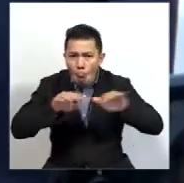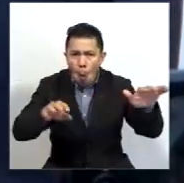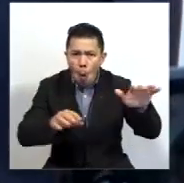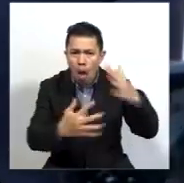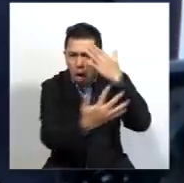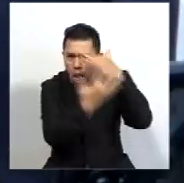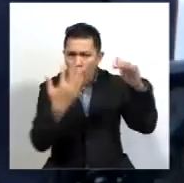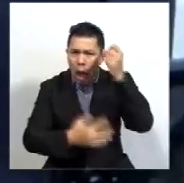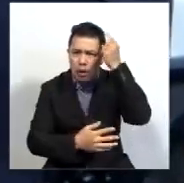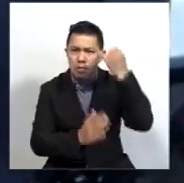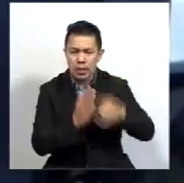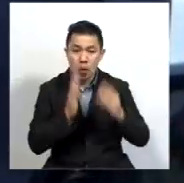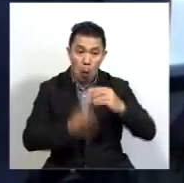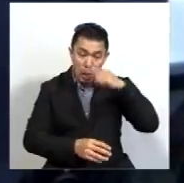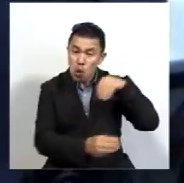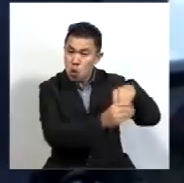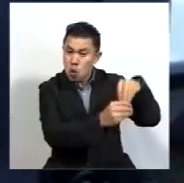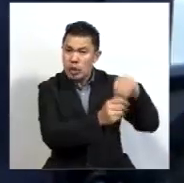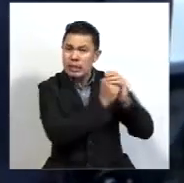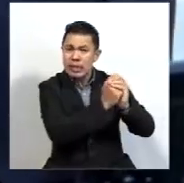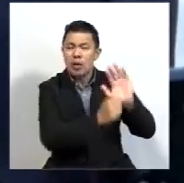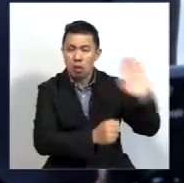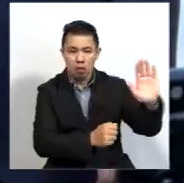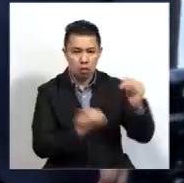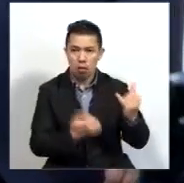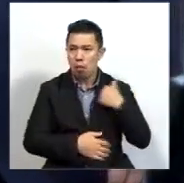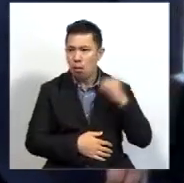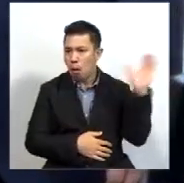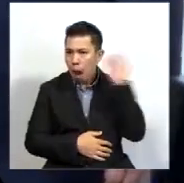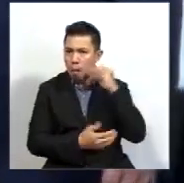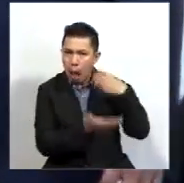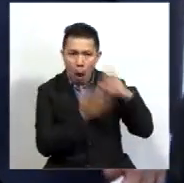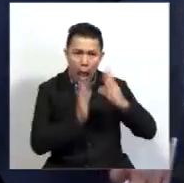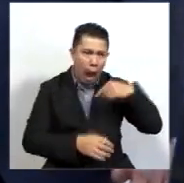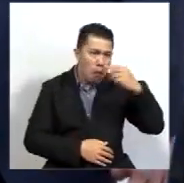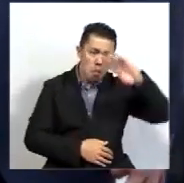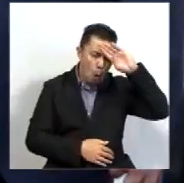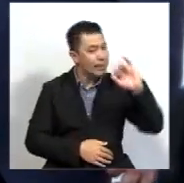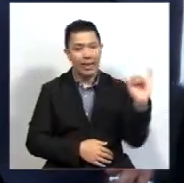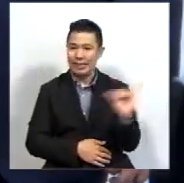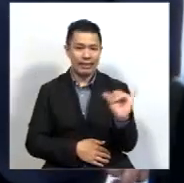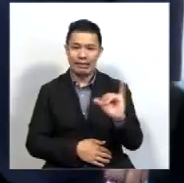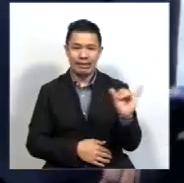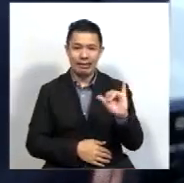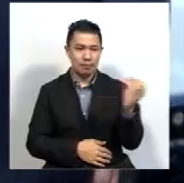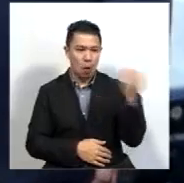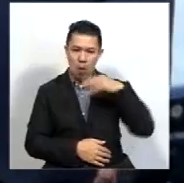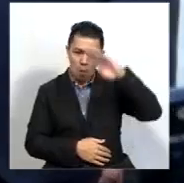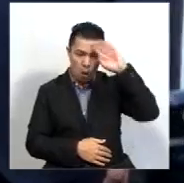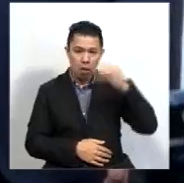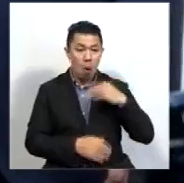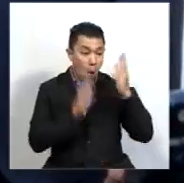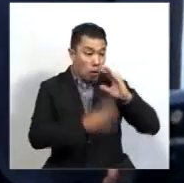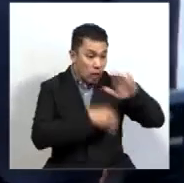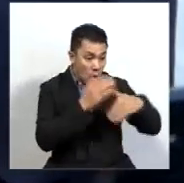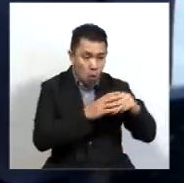กันคนไทยที่อยู่ที่อู่ฮั่นยังไม่ได้รับรายงานใดๆว่ามีคนไหนป่วยนะครับแล้วก็ได้รับรายงานว่าทุกค